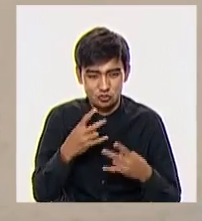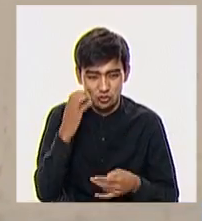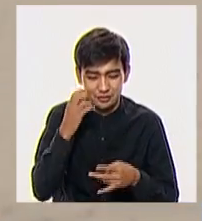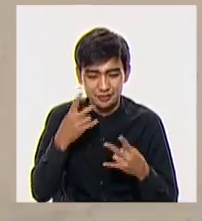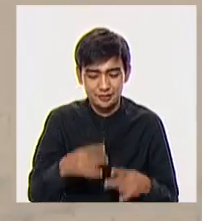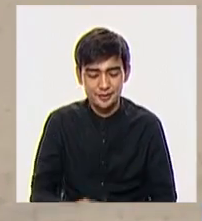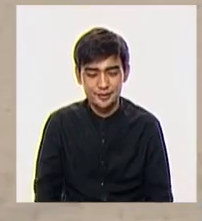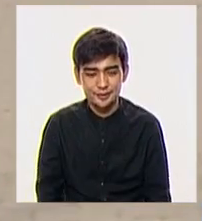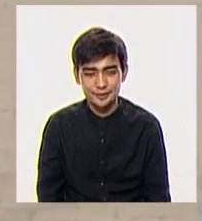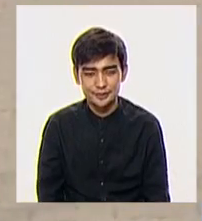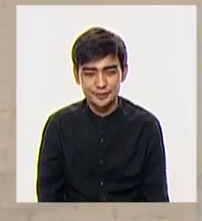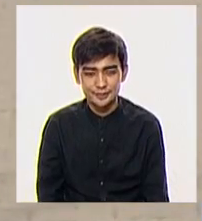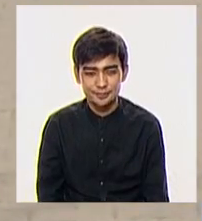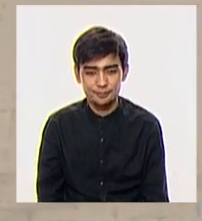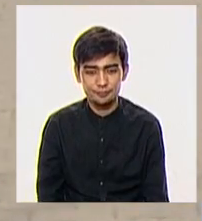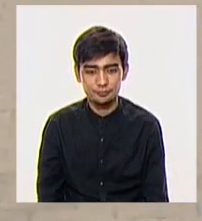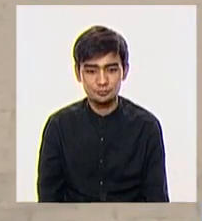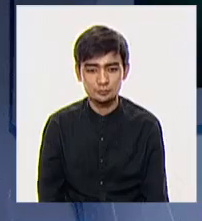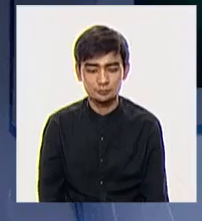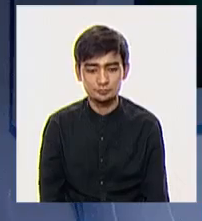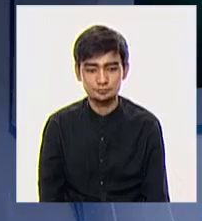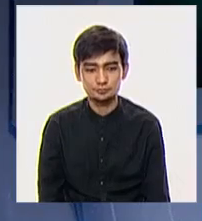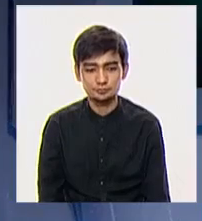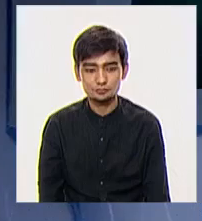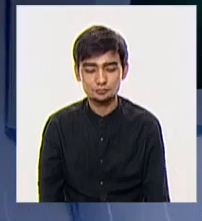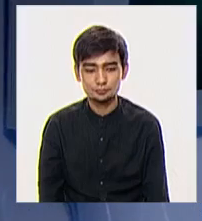Махаббат Нұржанқызы, Информ бюро.